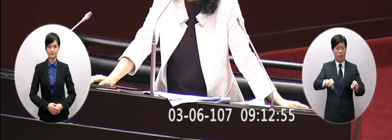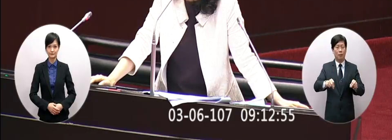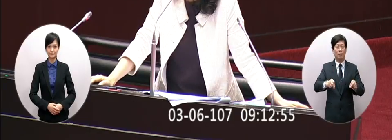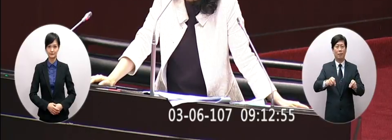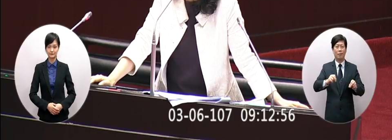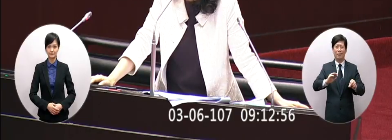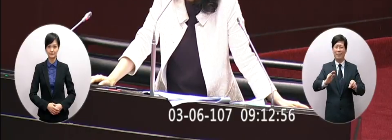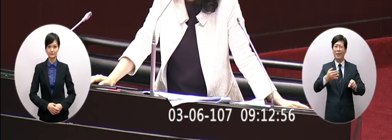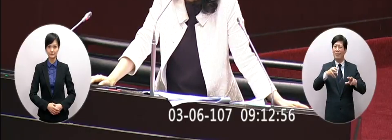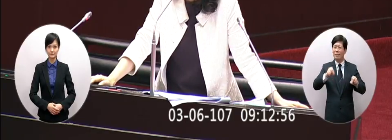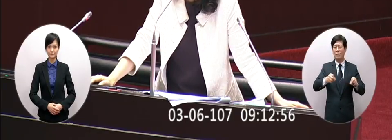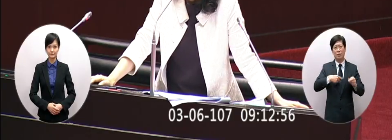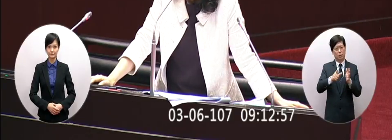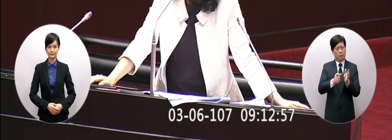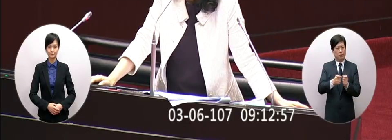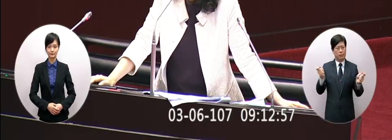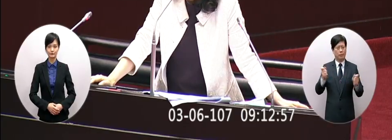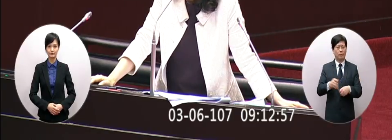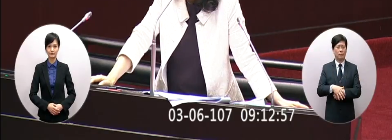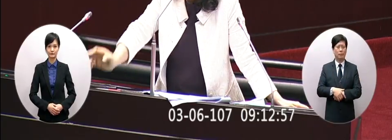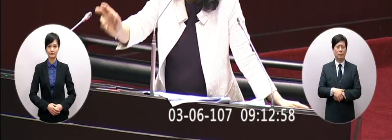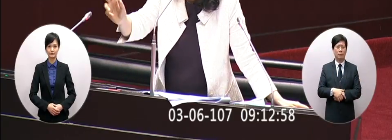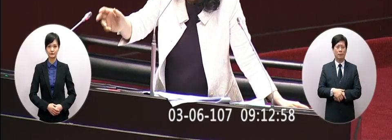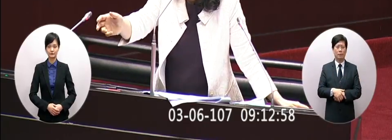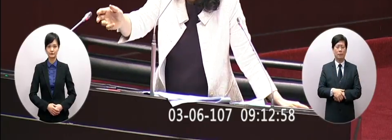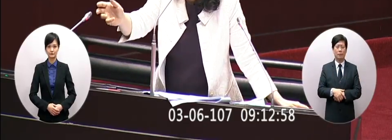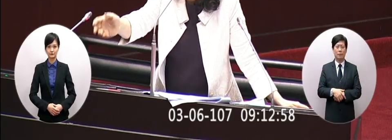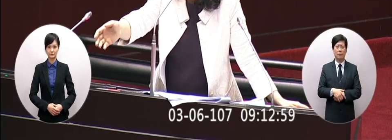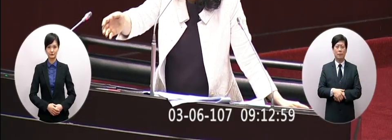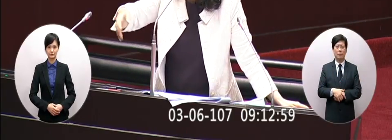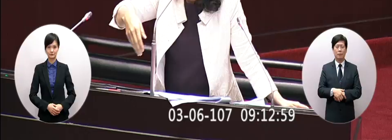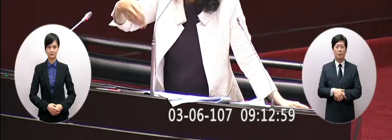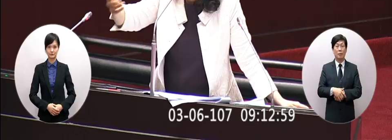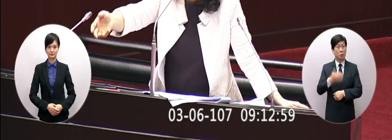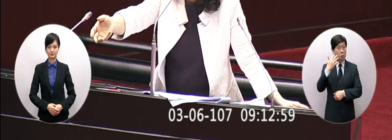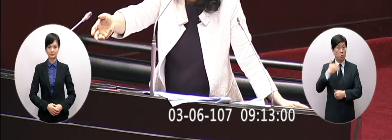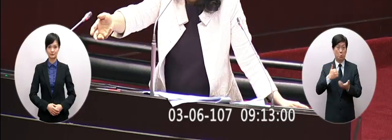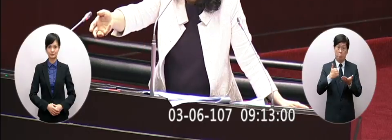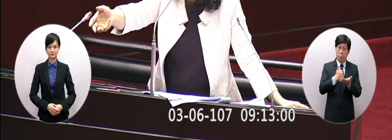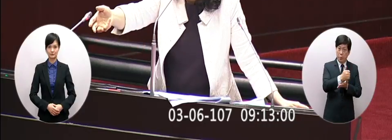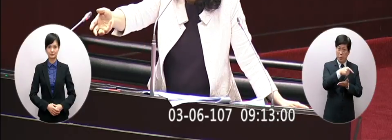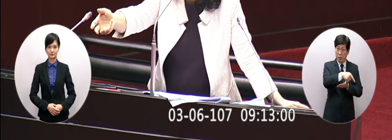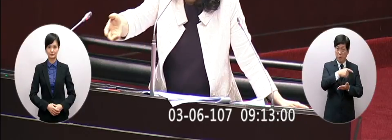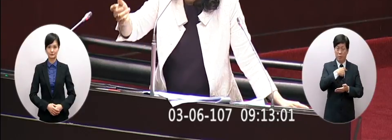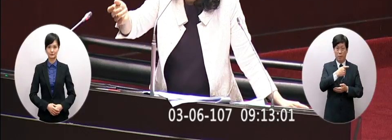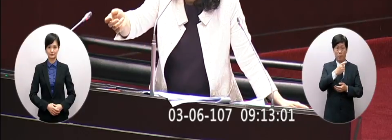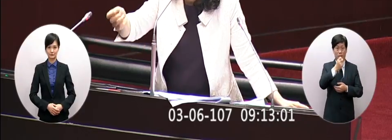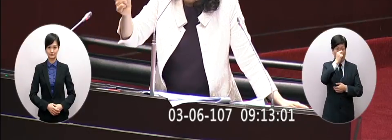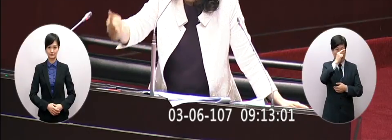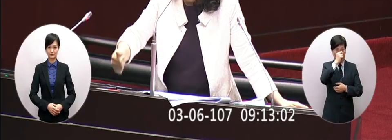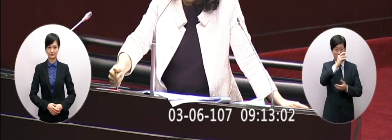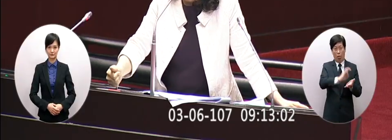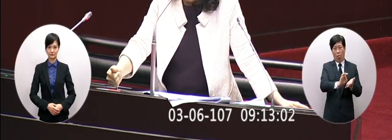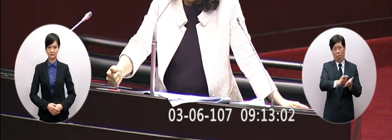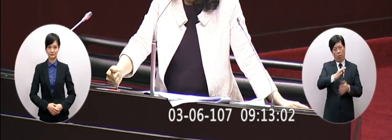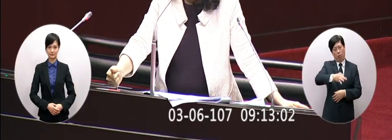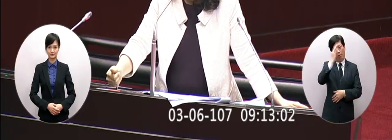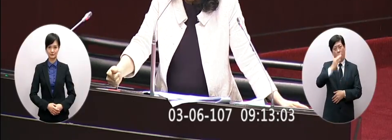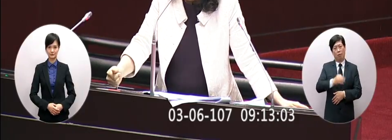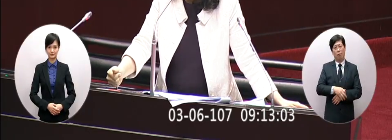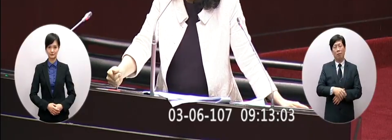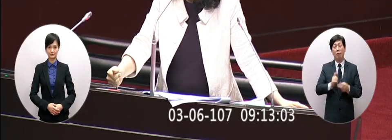但是因为我们的契约是比较长的，所以我们的这个在送到那里的这个成本哦，第一个比较